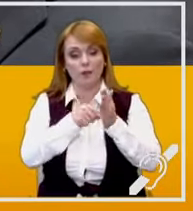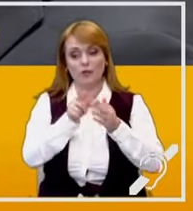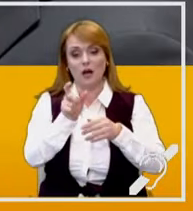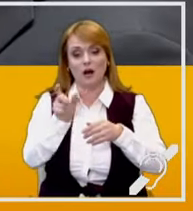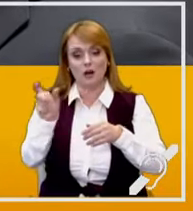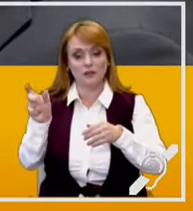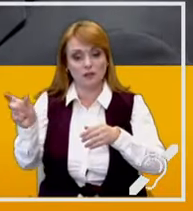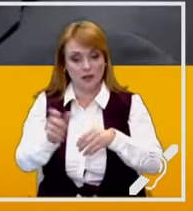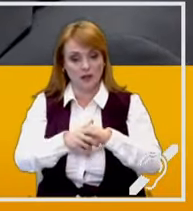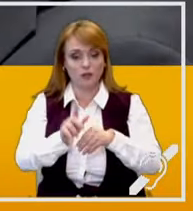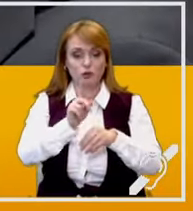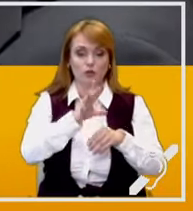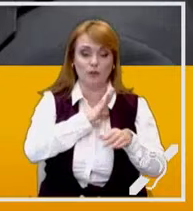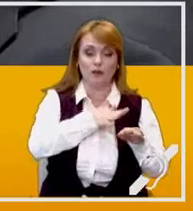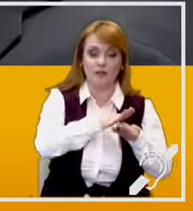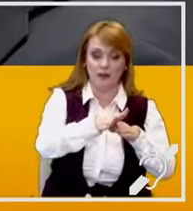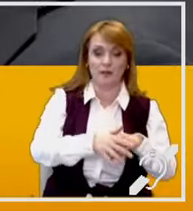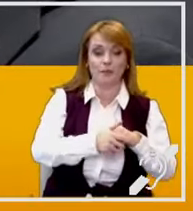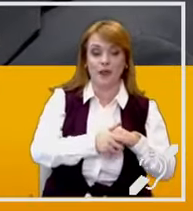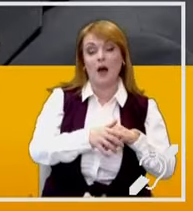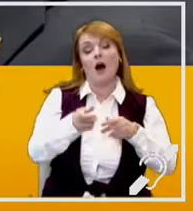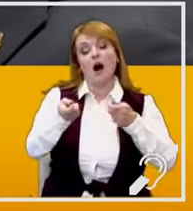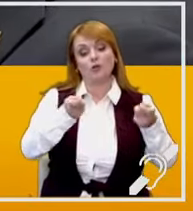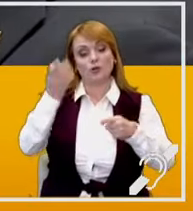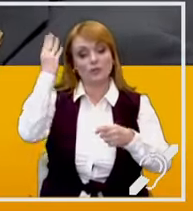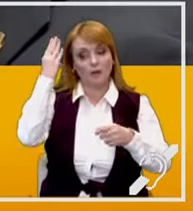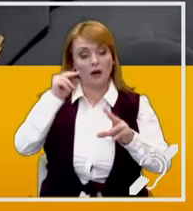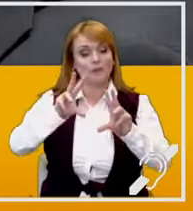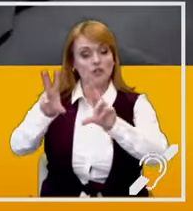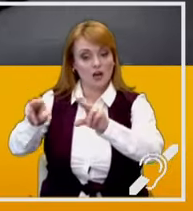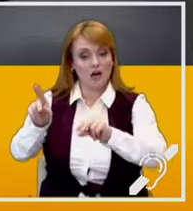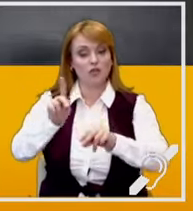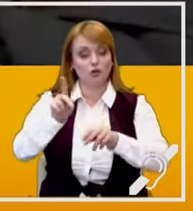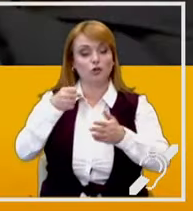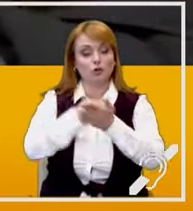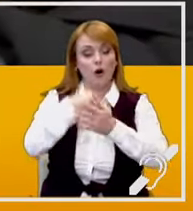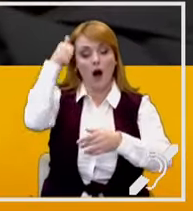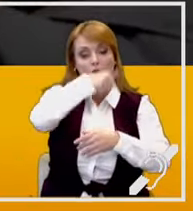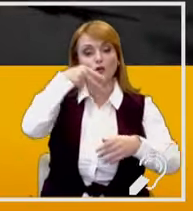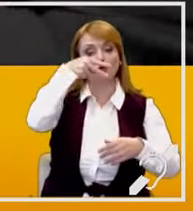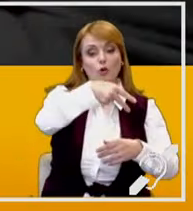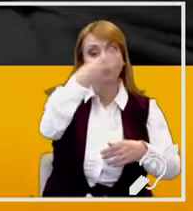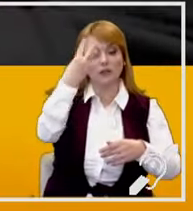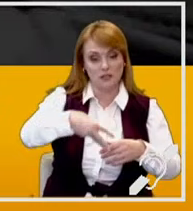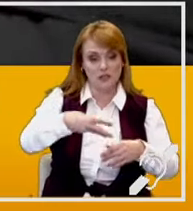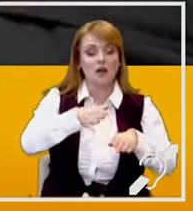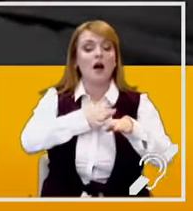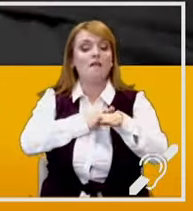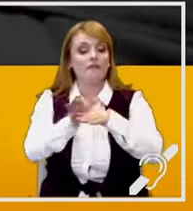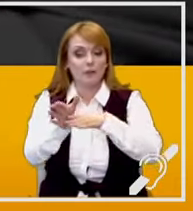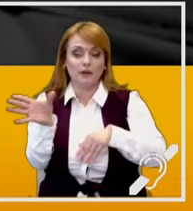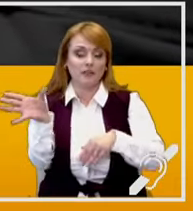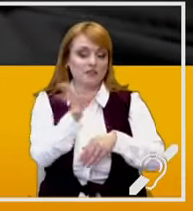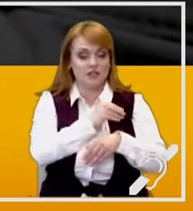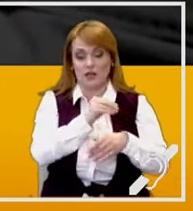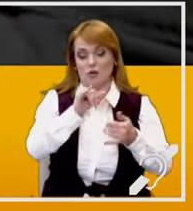Europeană în anul 2030. Oficialii europeni spun că este bine că există un orizont de aderare, iar termenul pare a fi unul